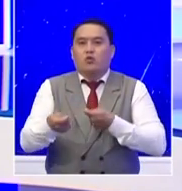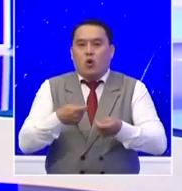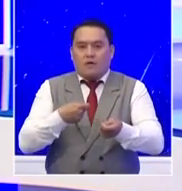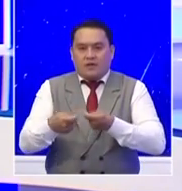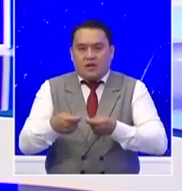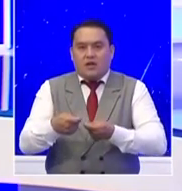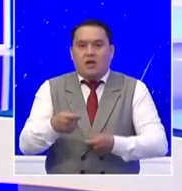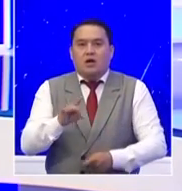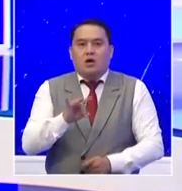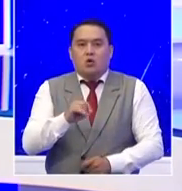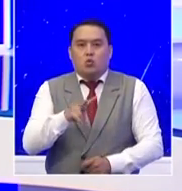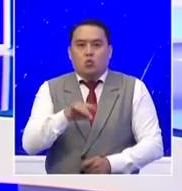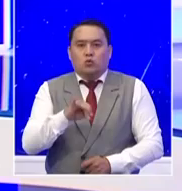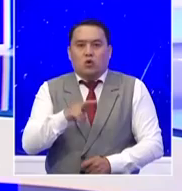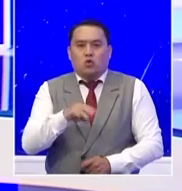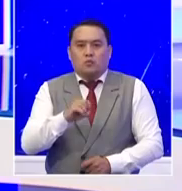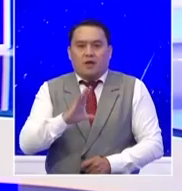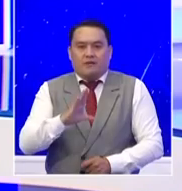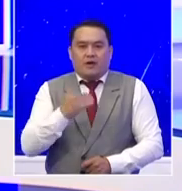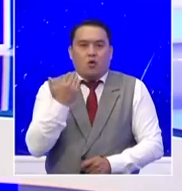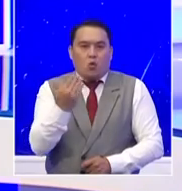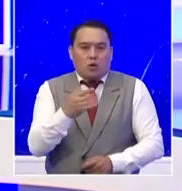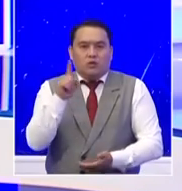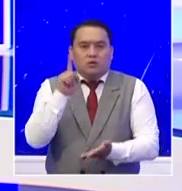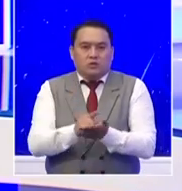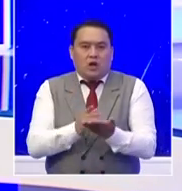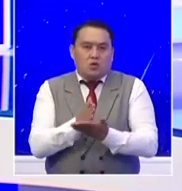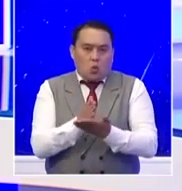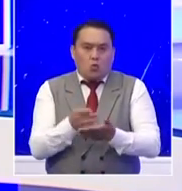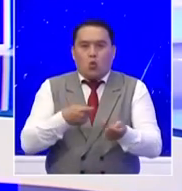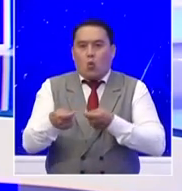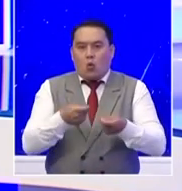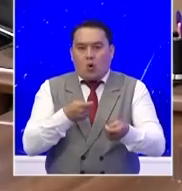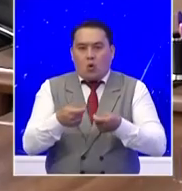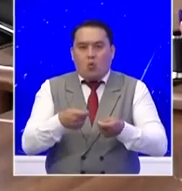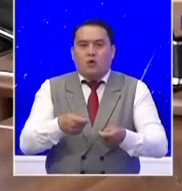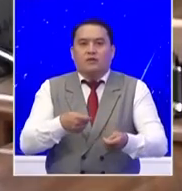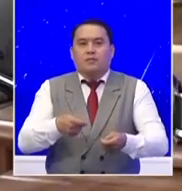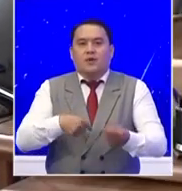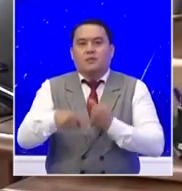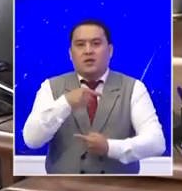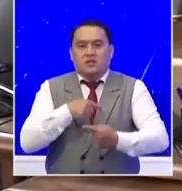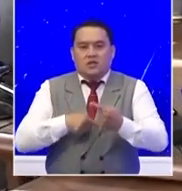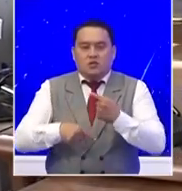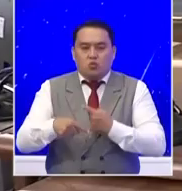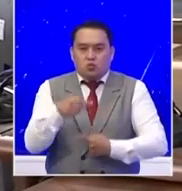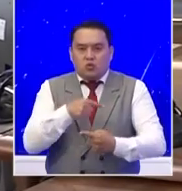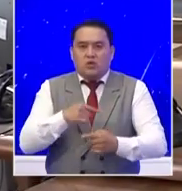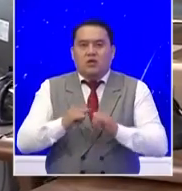нового руководителя. Им стал Руслан Куразбаев. Ранее он занимал должность руководителя ГУ Управления предпринимательства